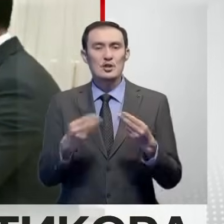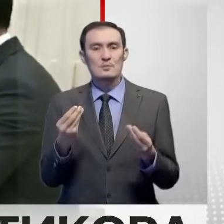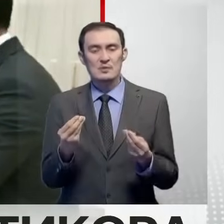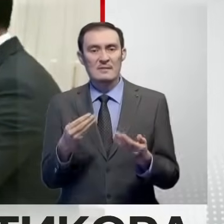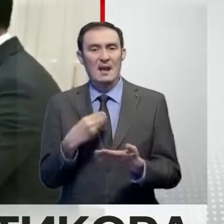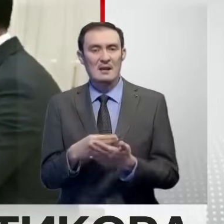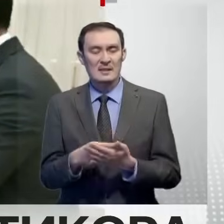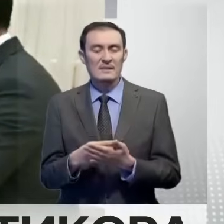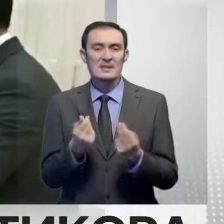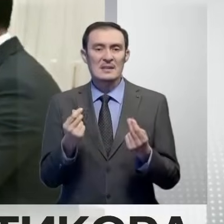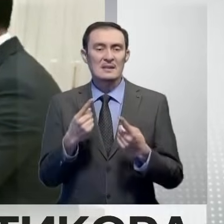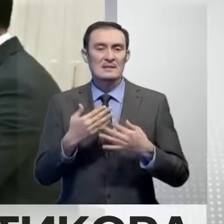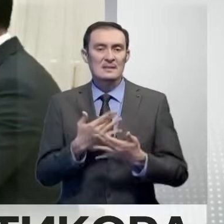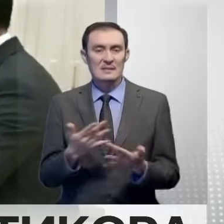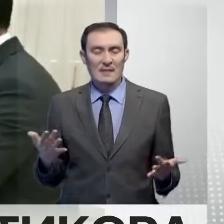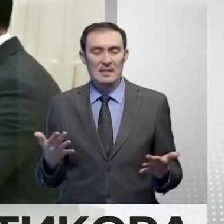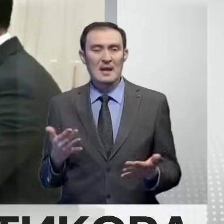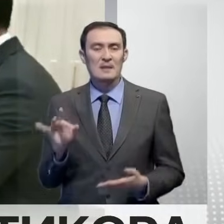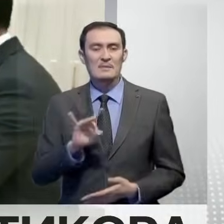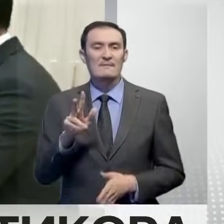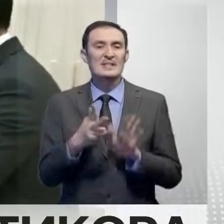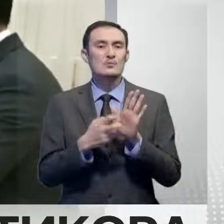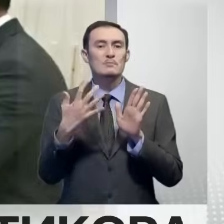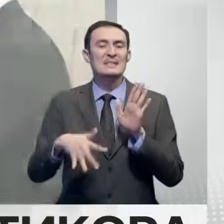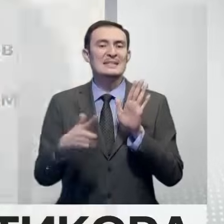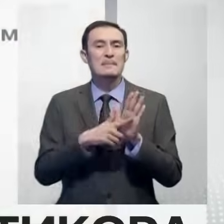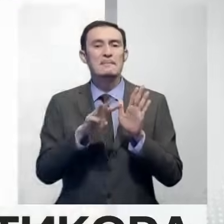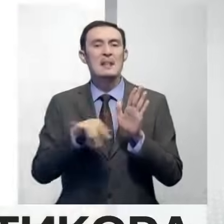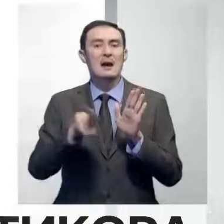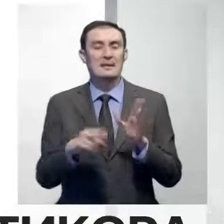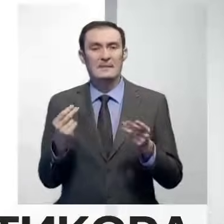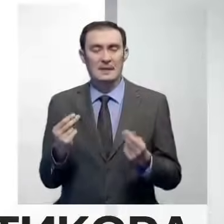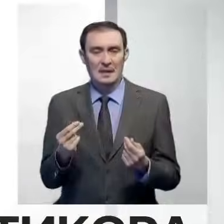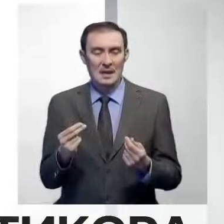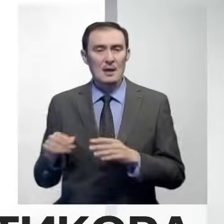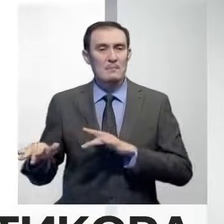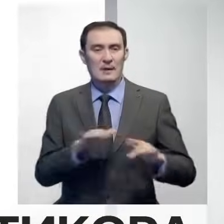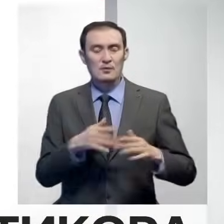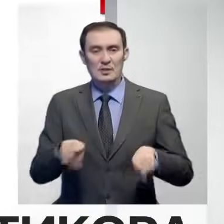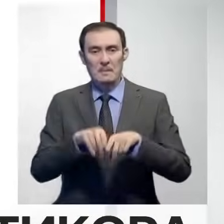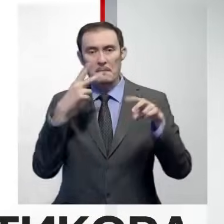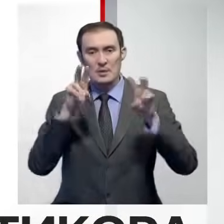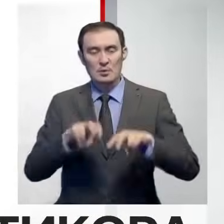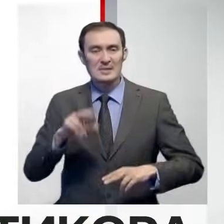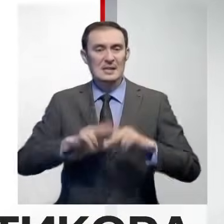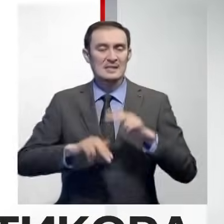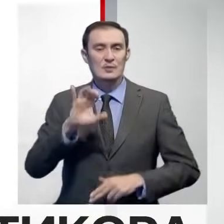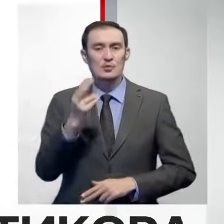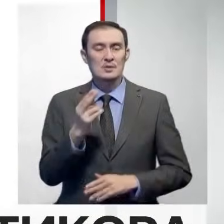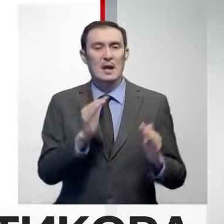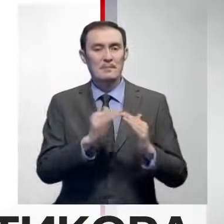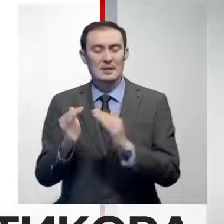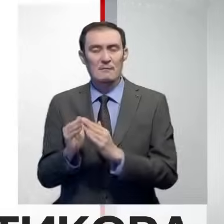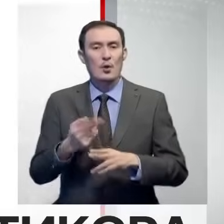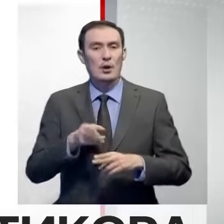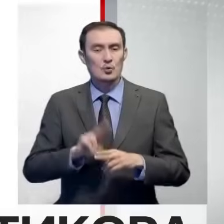имущественные активы и денежные средства на 857 миллиардов. Проводится также мониторинг строительства социальных объектов,